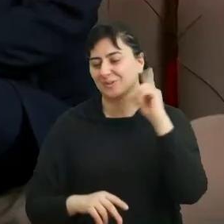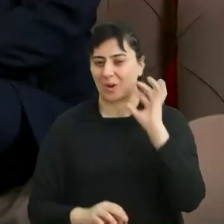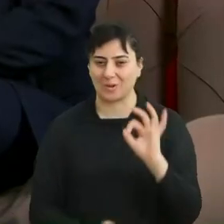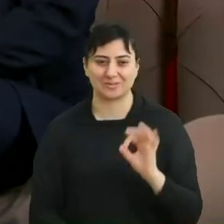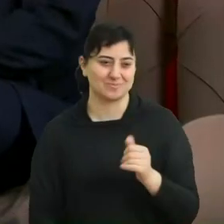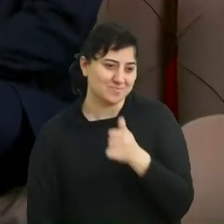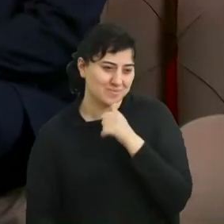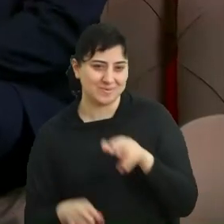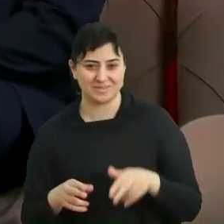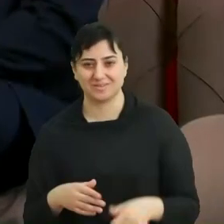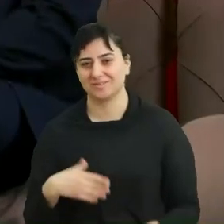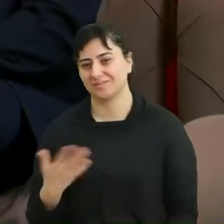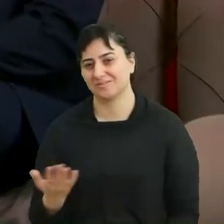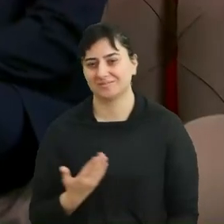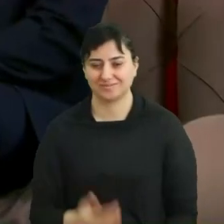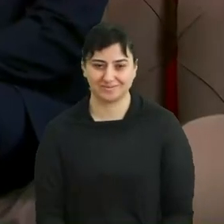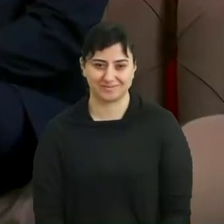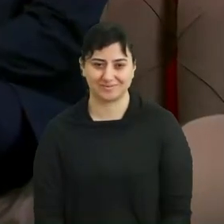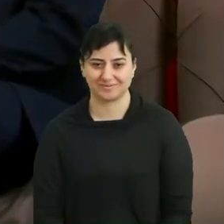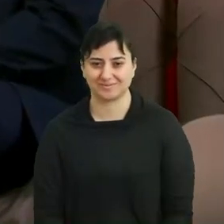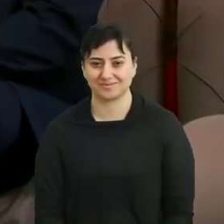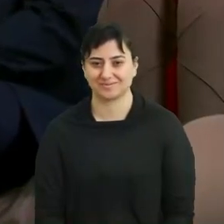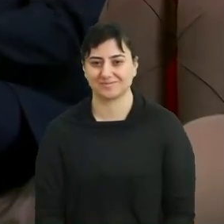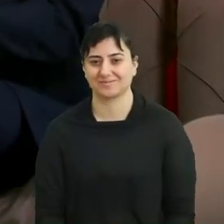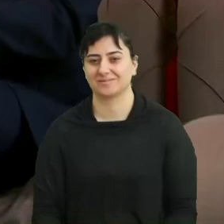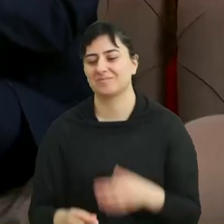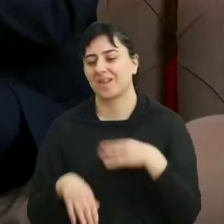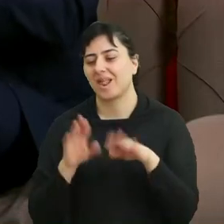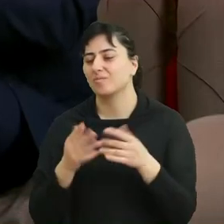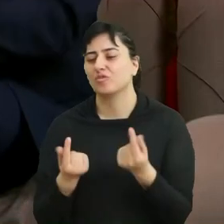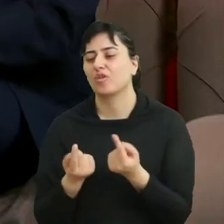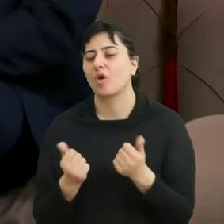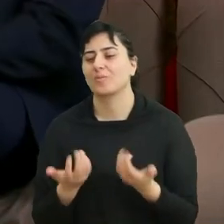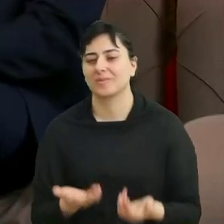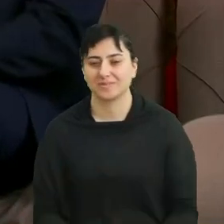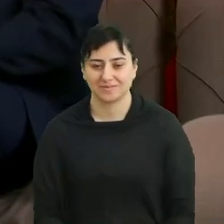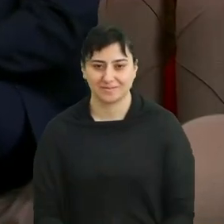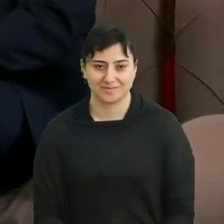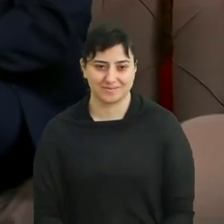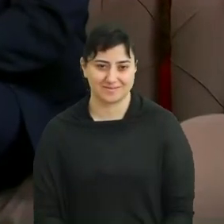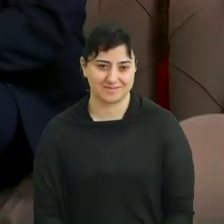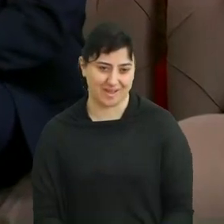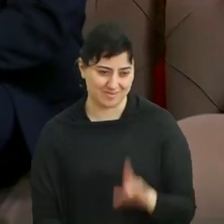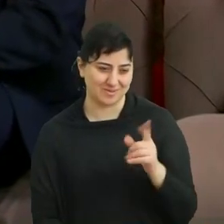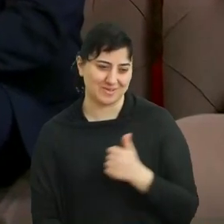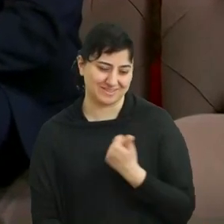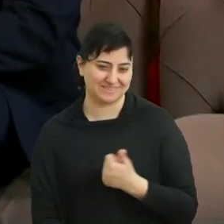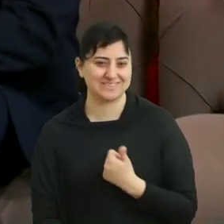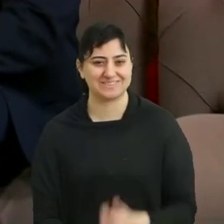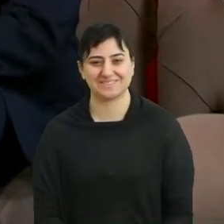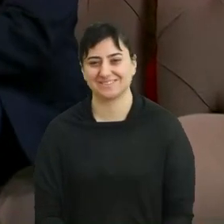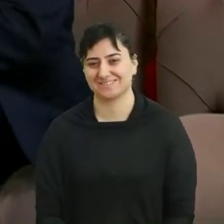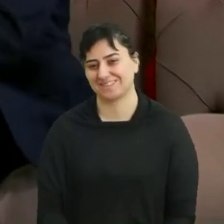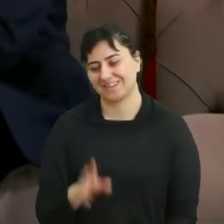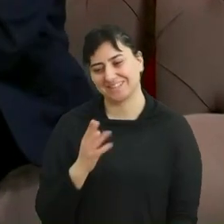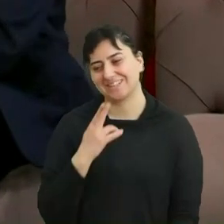Aynı babası gibi. Ya abartma canım Daniel. Ya benim reklam böyle küçücük bir şeydi. Bana bak, çok yakışıklı görünüyordu.